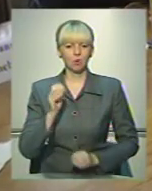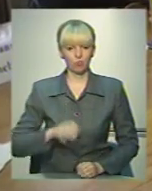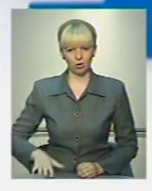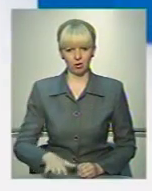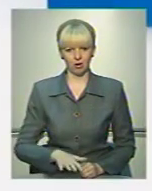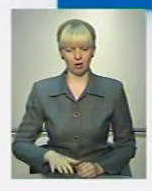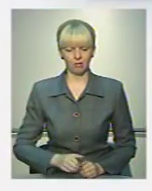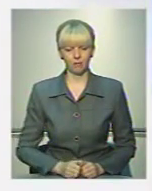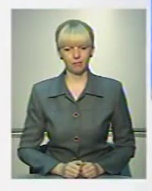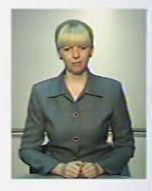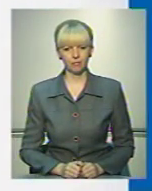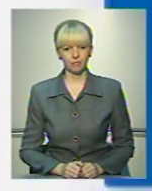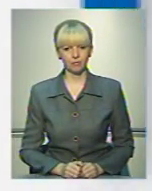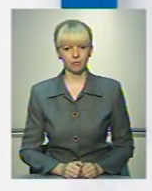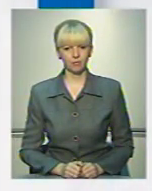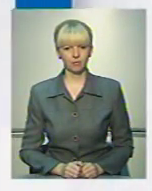краї.